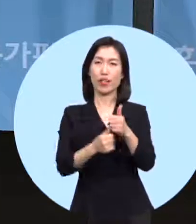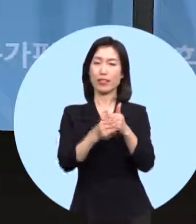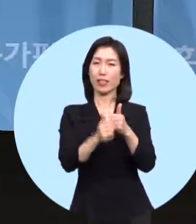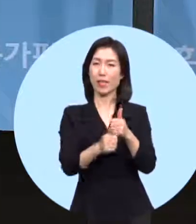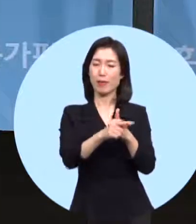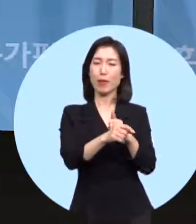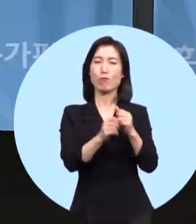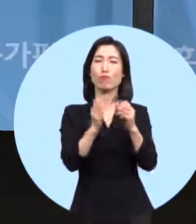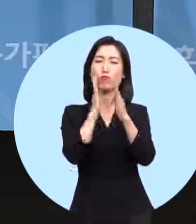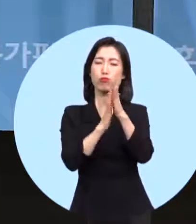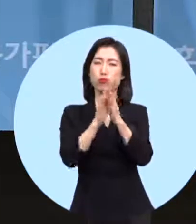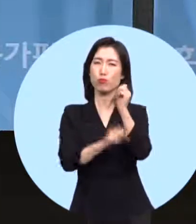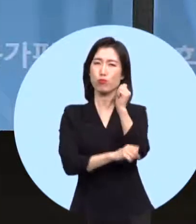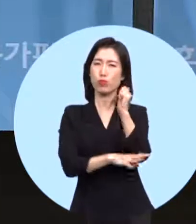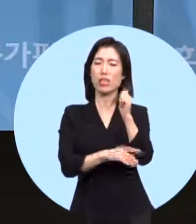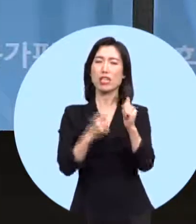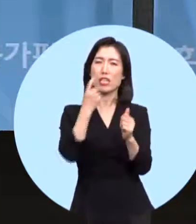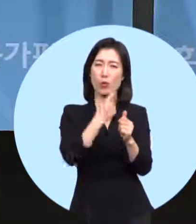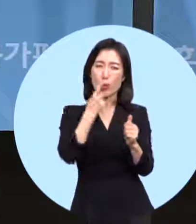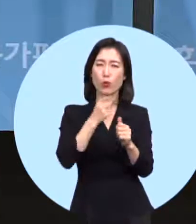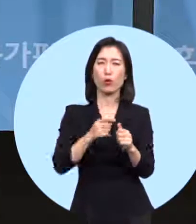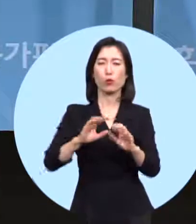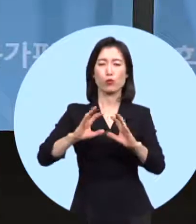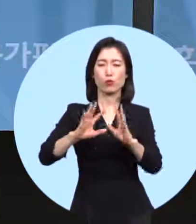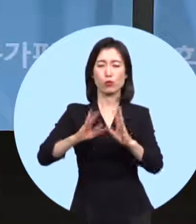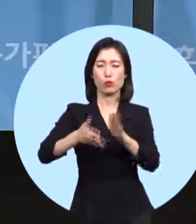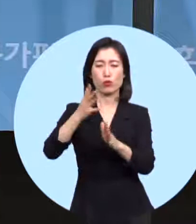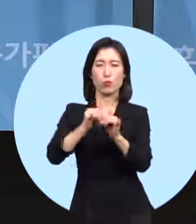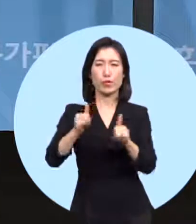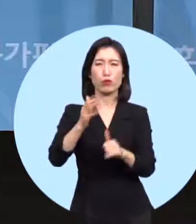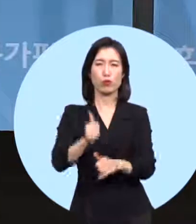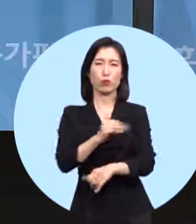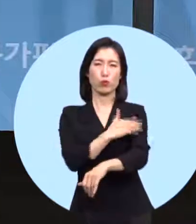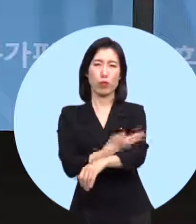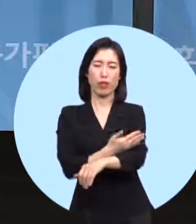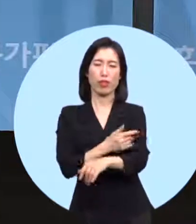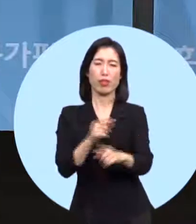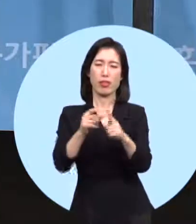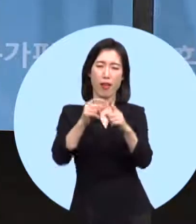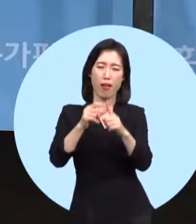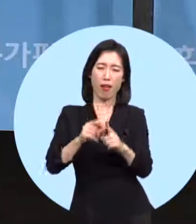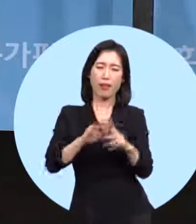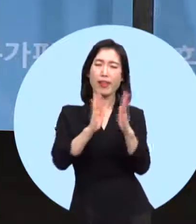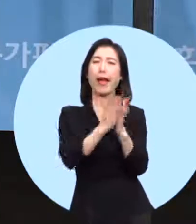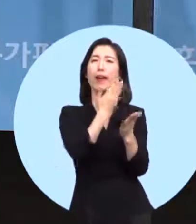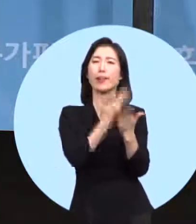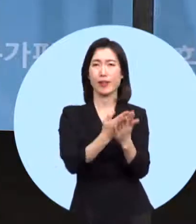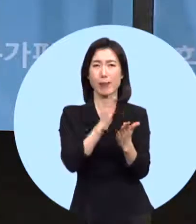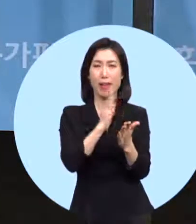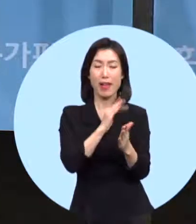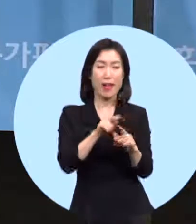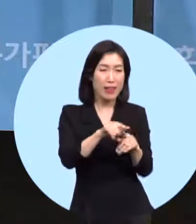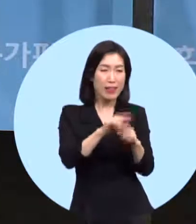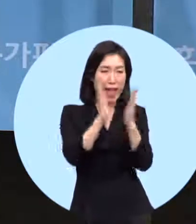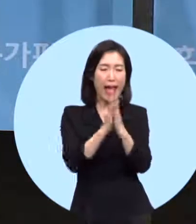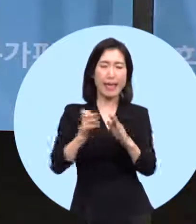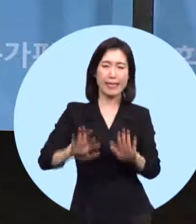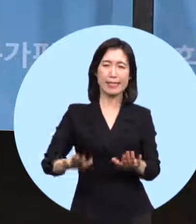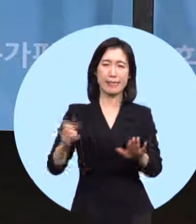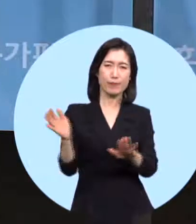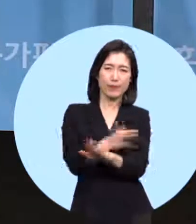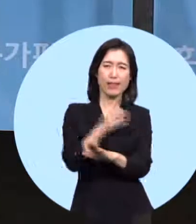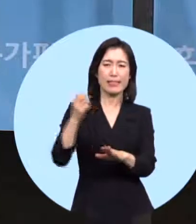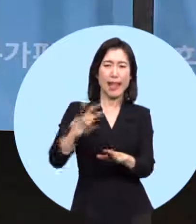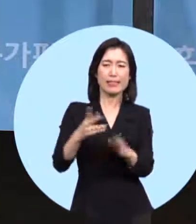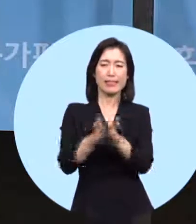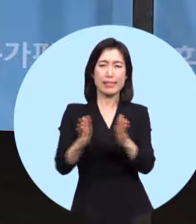풀뿌리 민주주의, 지방자치, 주민주권 매우 중요한데 이제 시작이다라고 했는데 저는 약간의 의문을